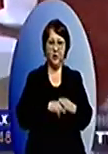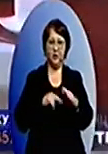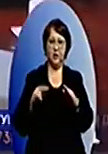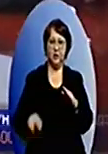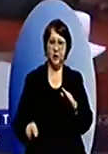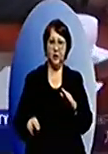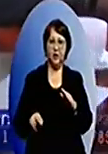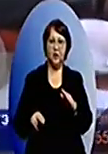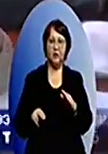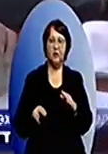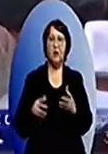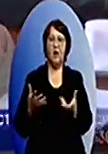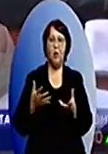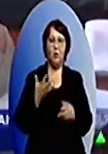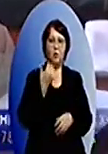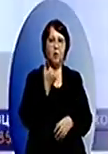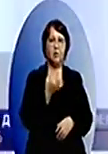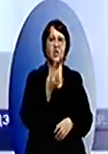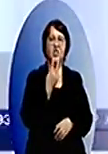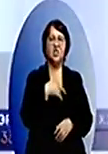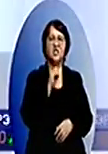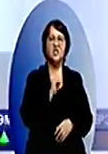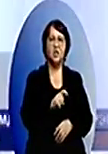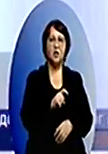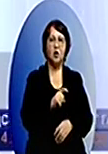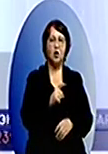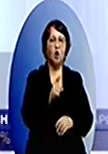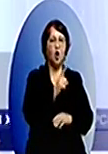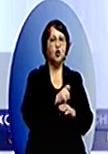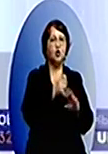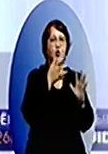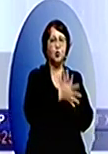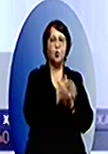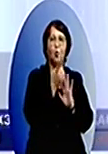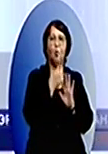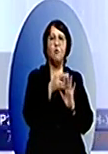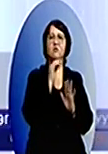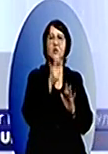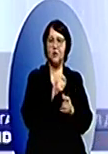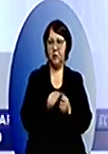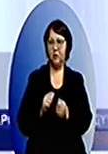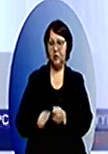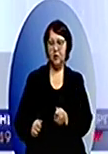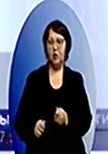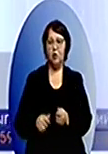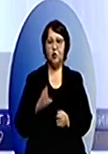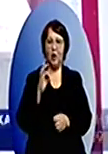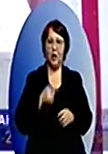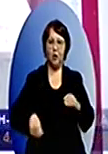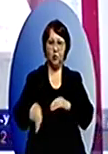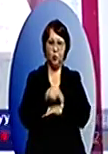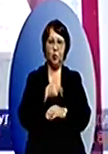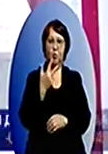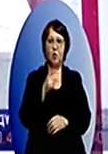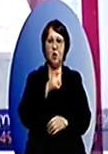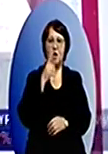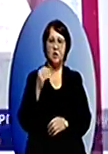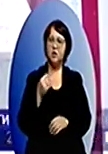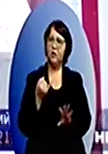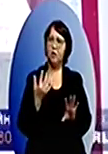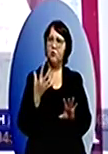цэцэрлэгээр нийслээс нөгөө хувь цэцэрлэгийн олгож. Сонгон Архан Дүүргийн ихэнх сургуулиуд 3 ээлжээр хичээллэхээр байна. Сонгон Архан Дүүргийн 65 дугаар сургуулийн орчимд ойрын хэдэн